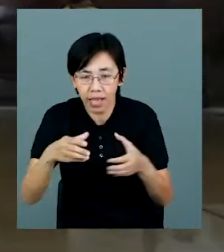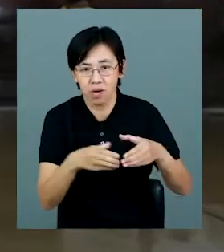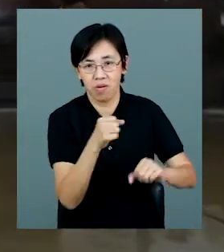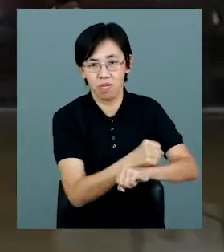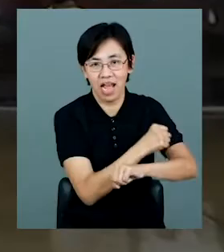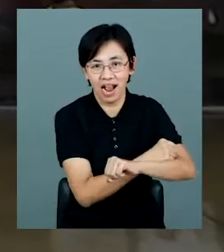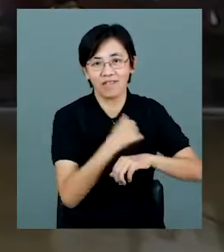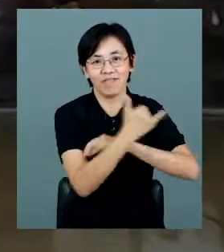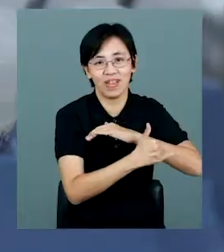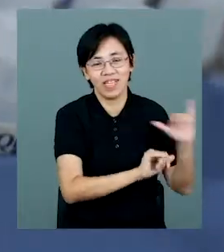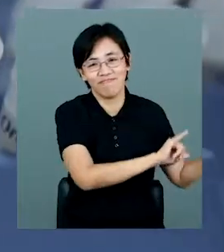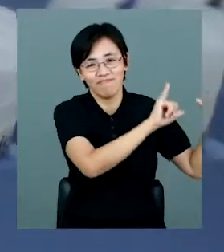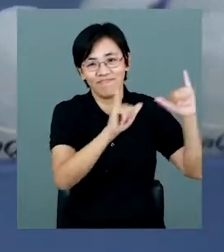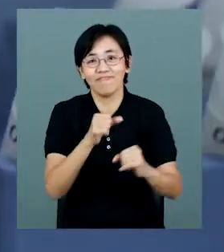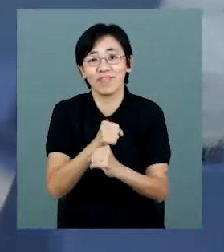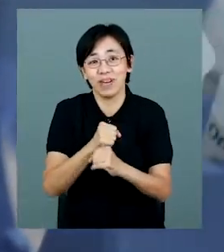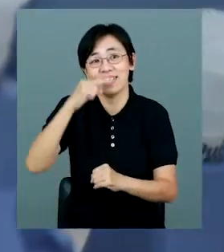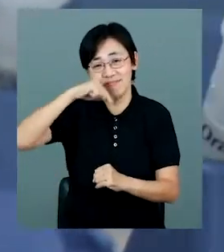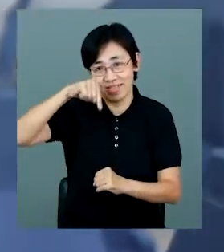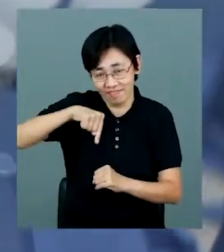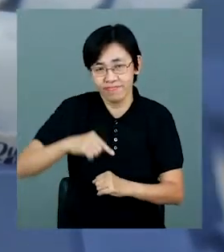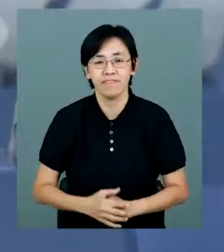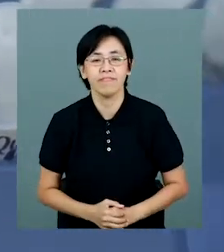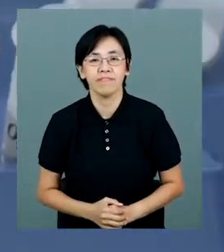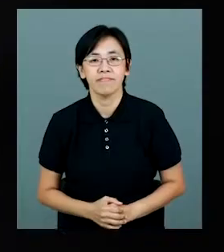ใช้แรงงานข้ามชาตินะครับ